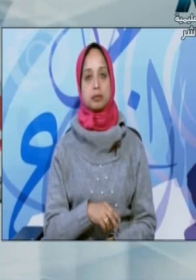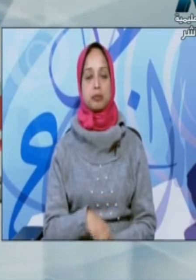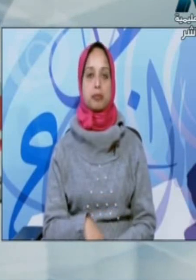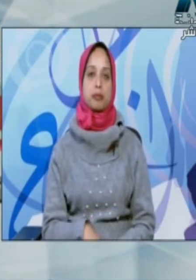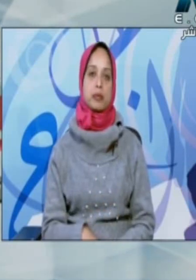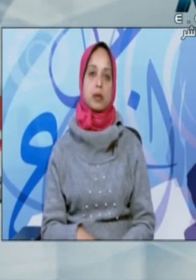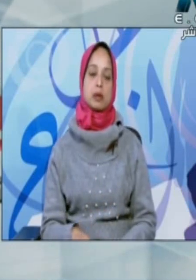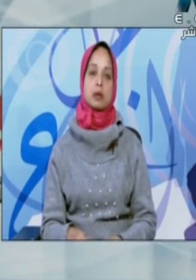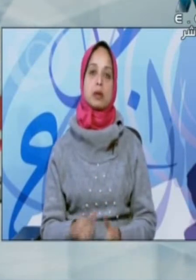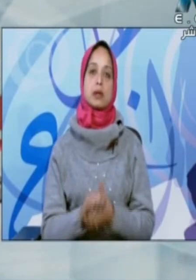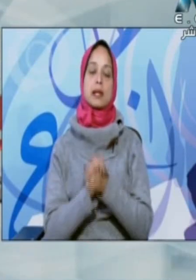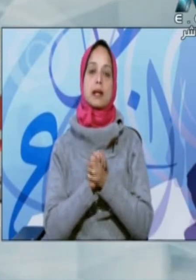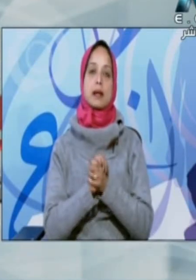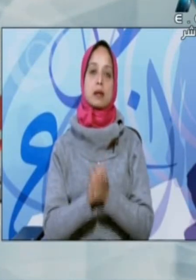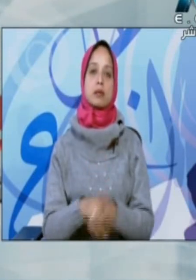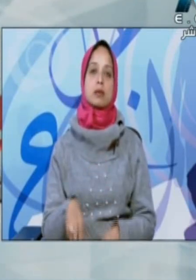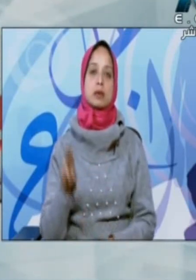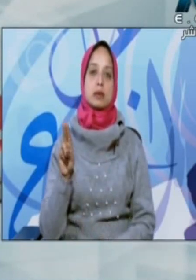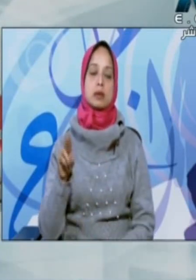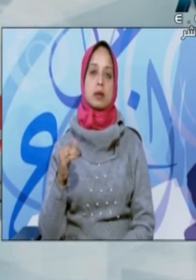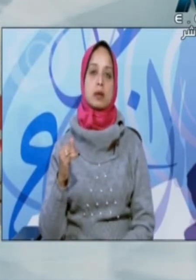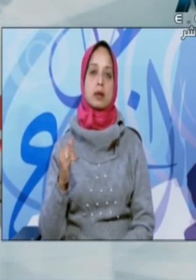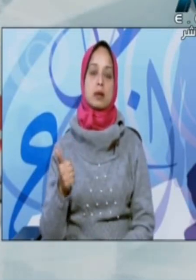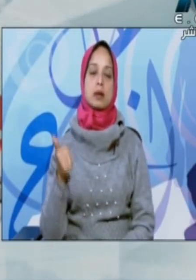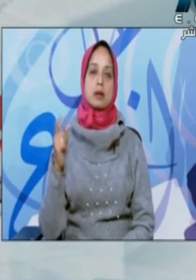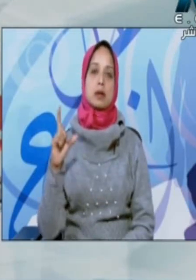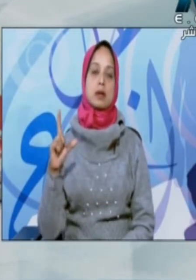تحالف. اتنين يا استاذ،